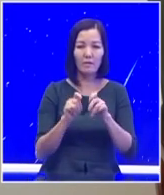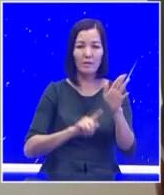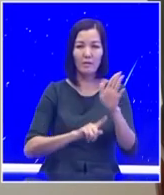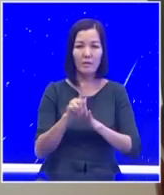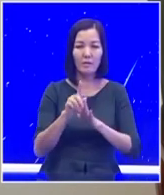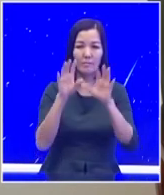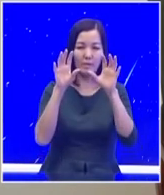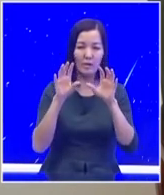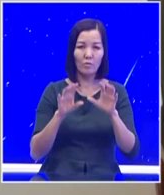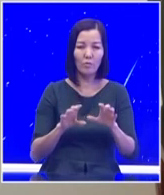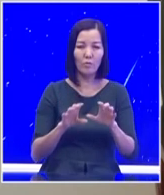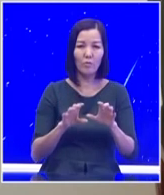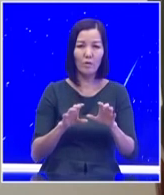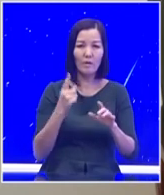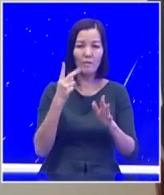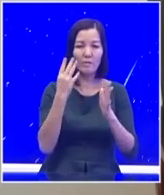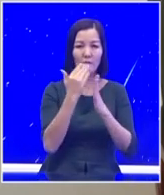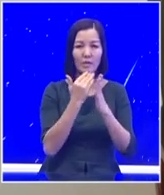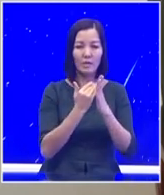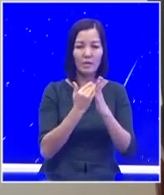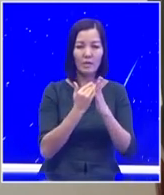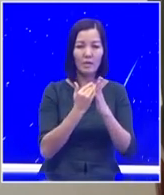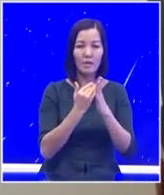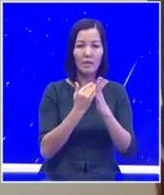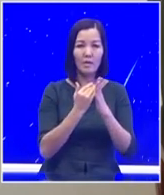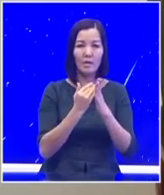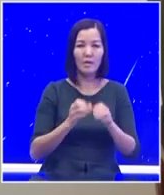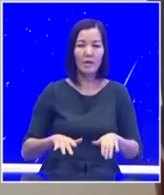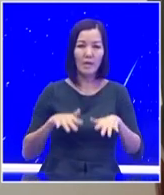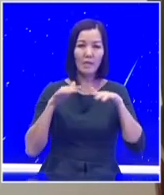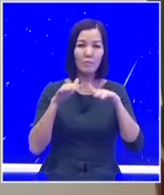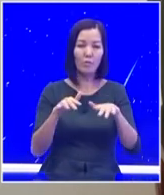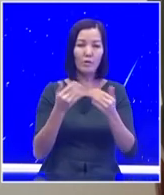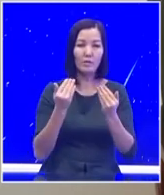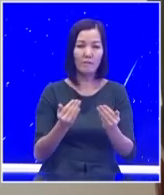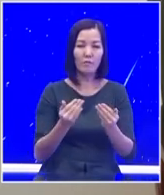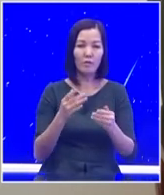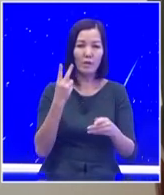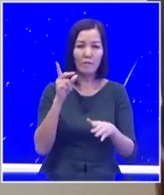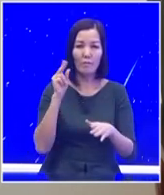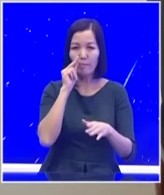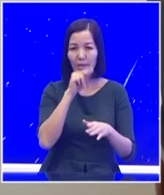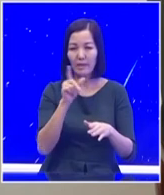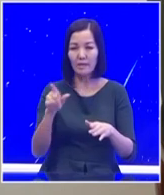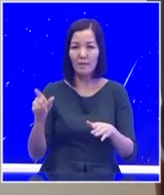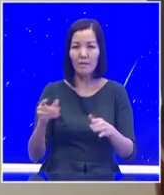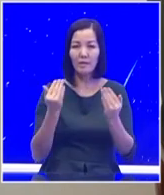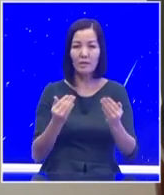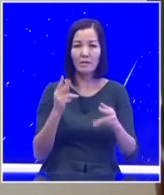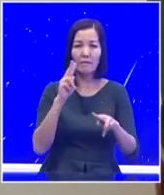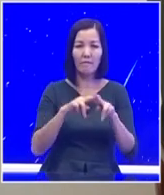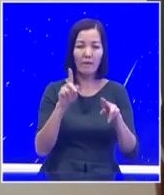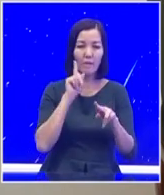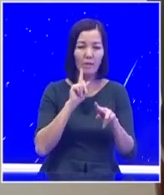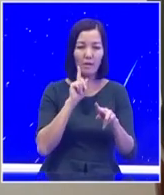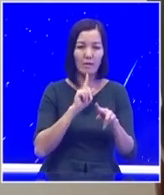статье 192, части 2 Уголовного кодекса Республики Казахстан, то есть разбой. На сегодня оба подозреваемых подворены изолятор временного